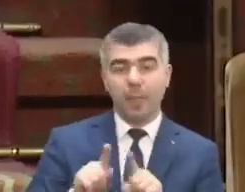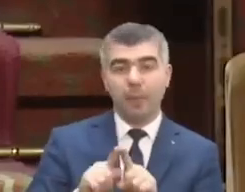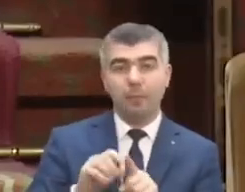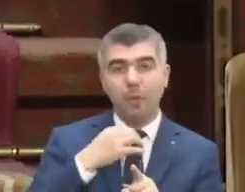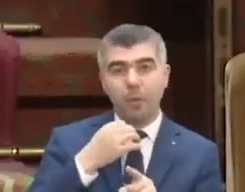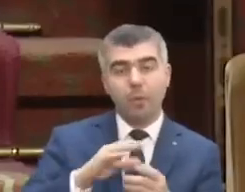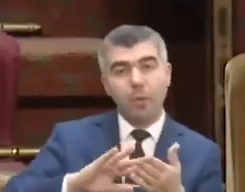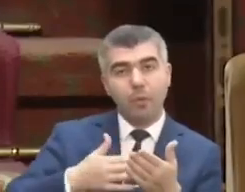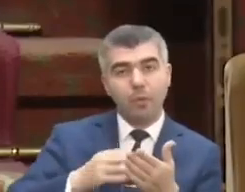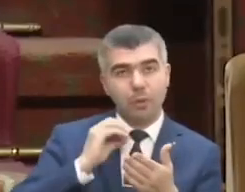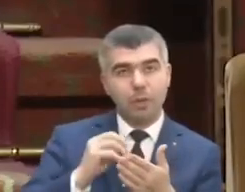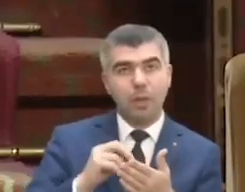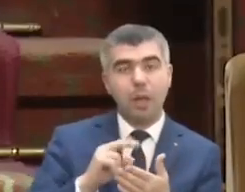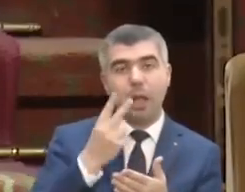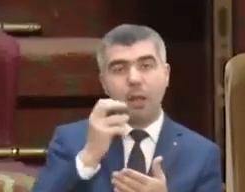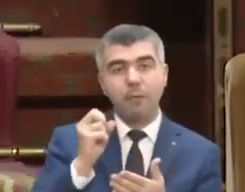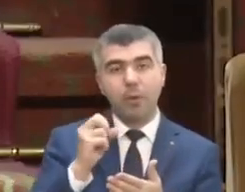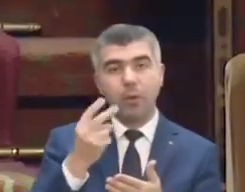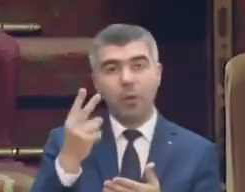محاولات 2020